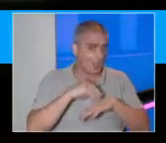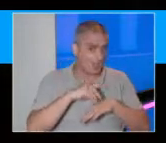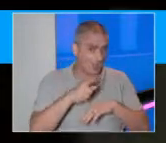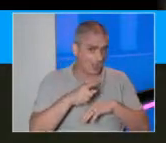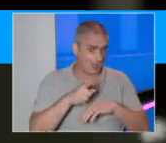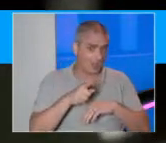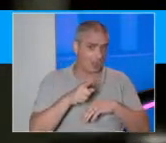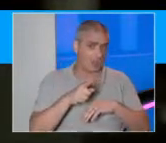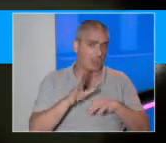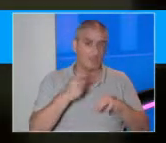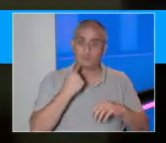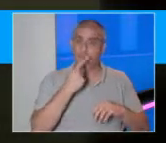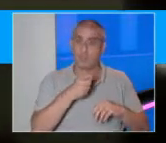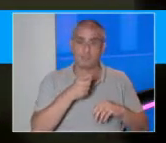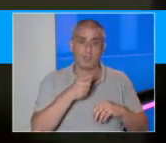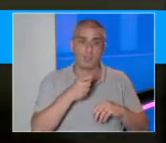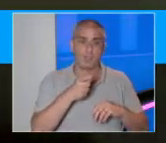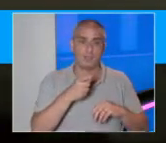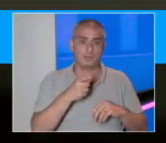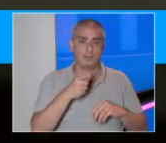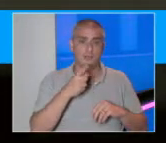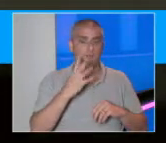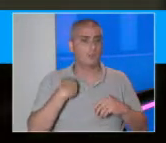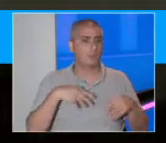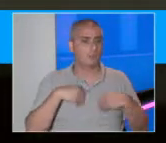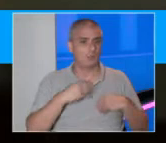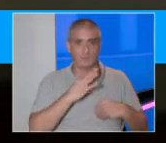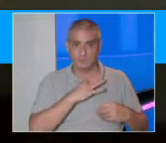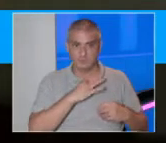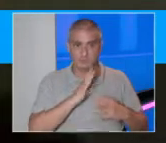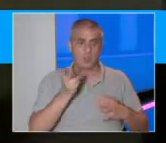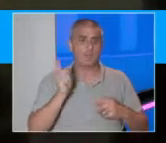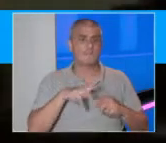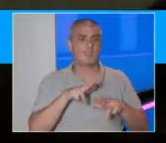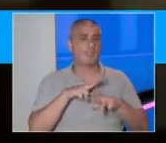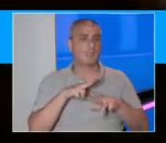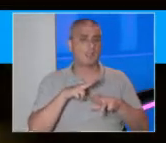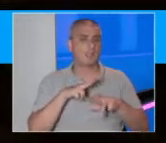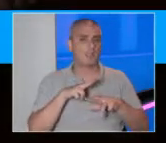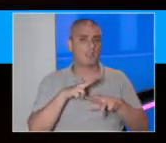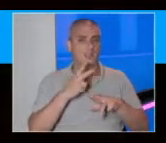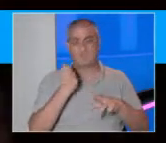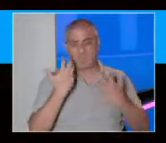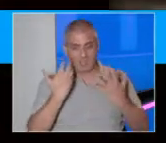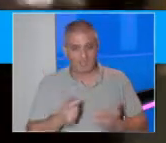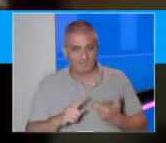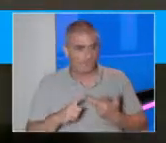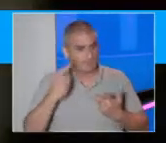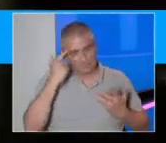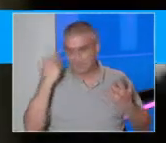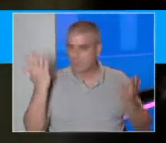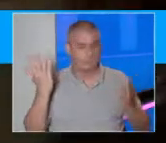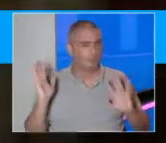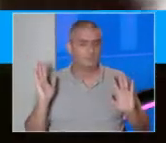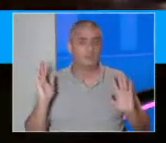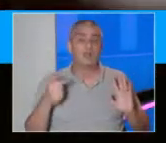סוגריים באמת למה שאמרת, שאם אנחנו מוכנים לספוג, ומצב מחיר כבד, וזה, לא יודע מה המחירים